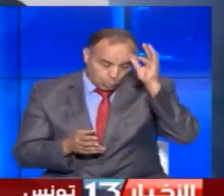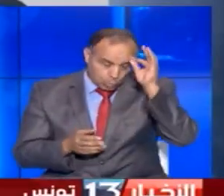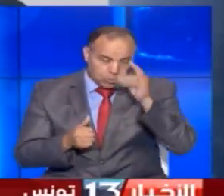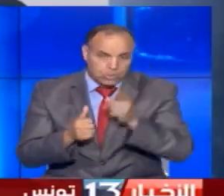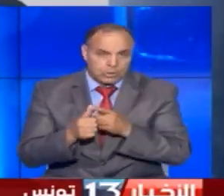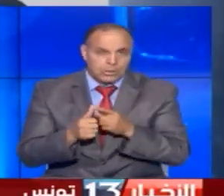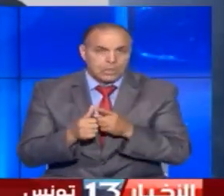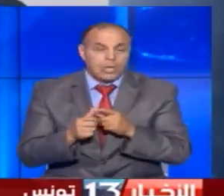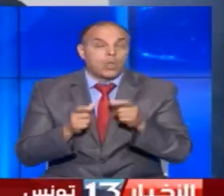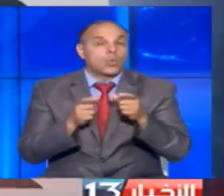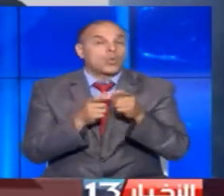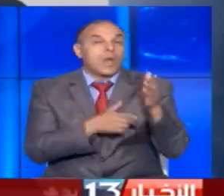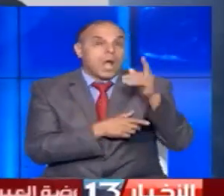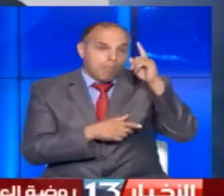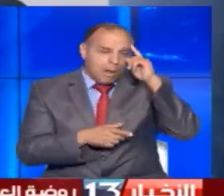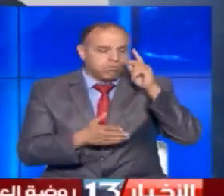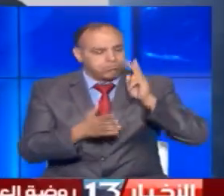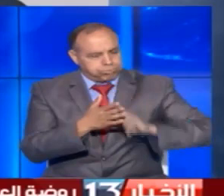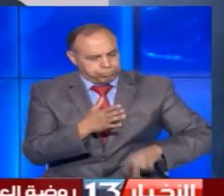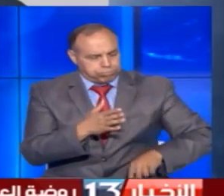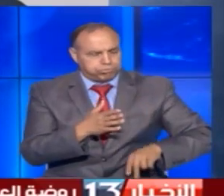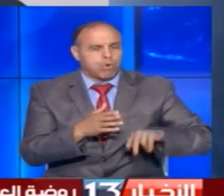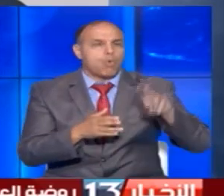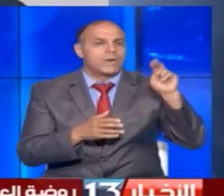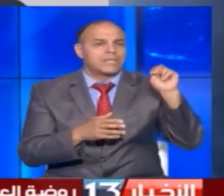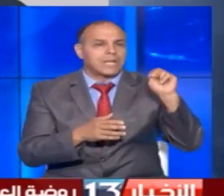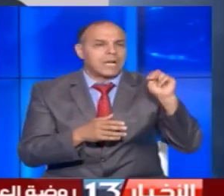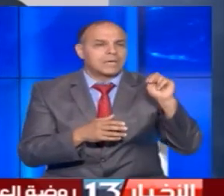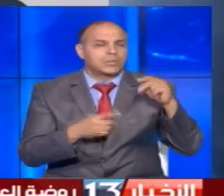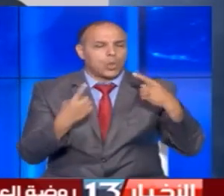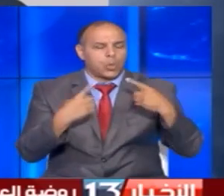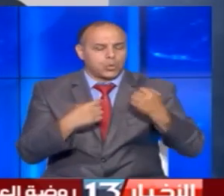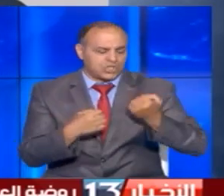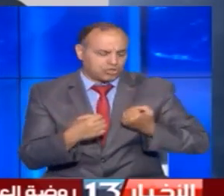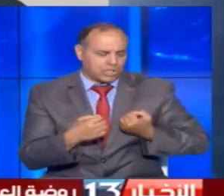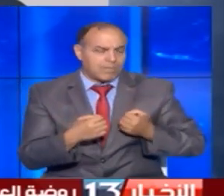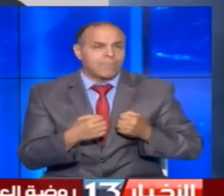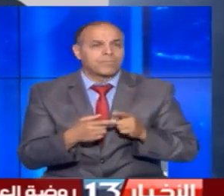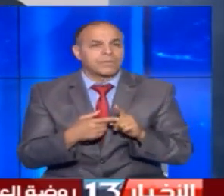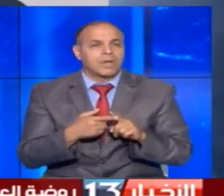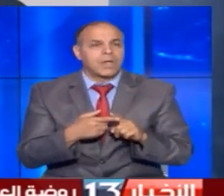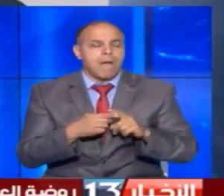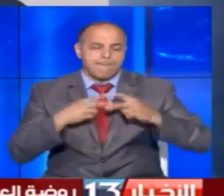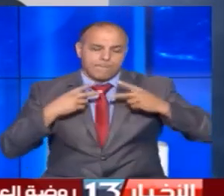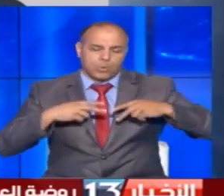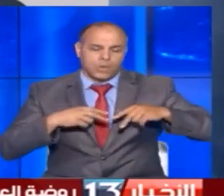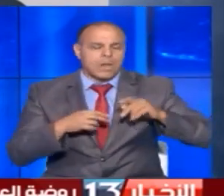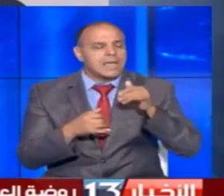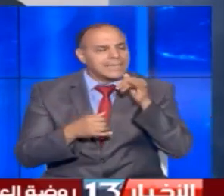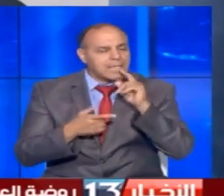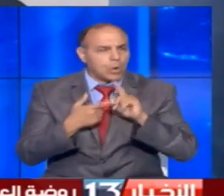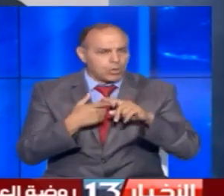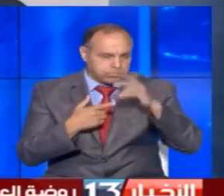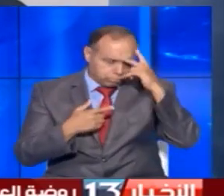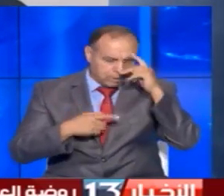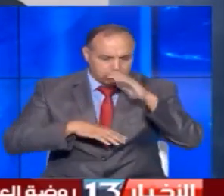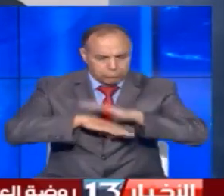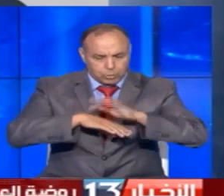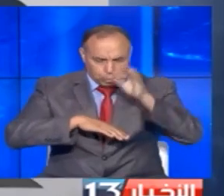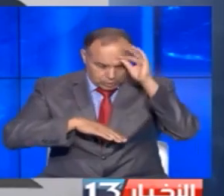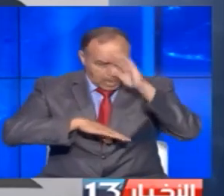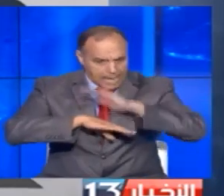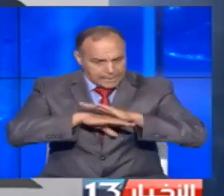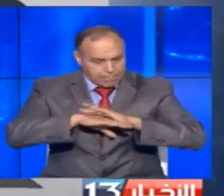البلدان اللي سبقت على اتفاقيه الامم المتحده لمكافحه الجريمه على بروتوكول بلير من دوله تحترم التزاماتها